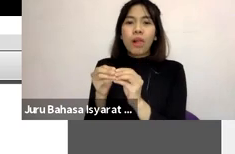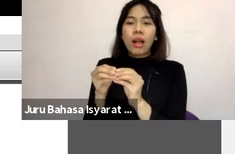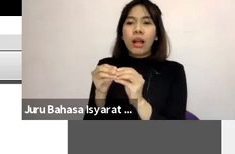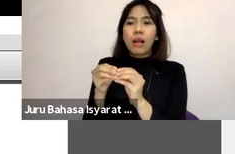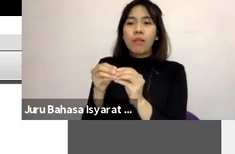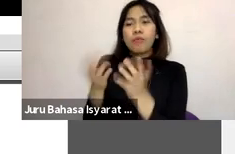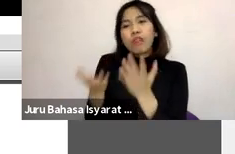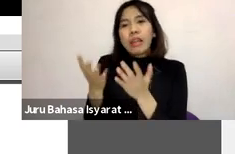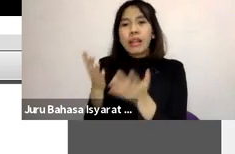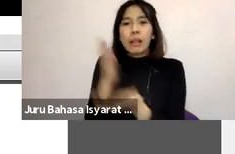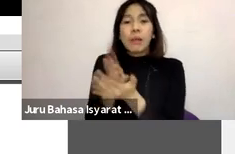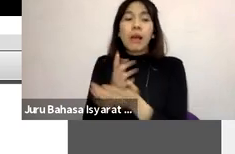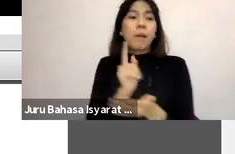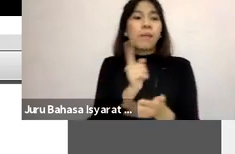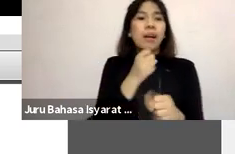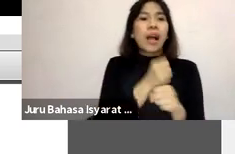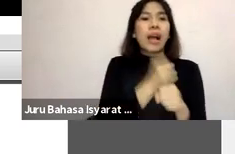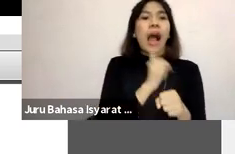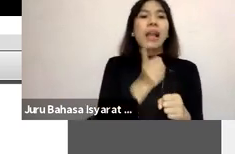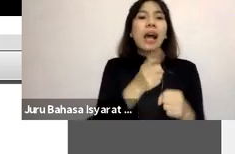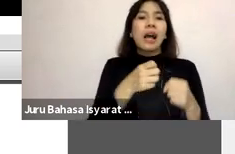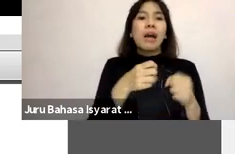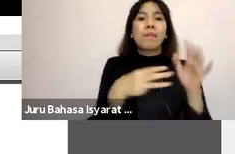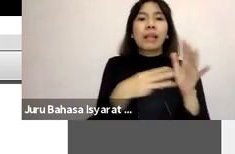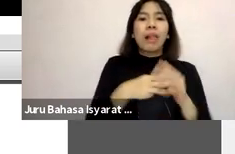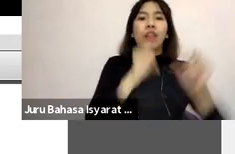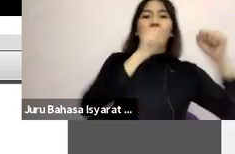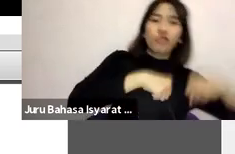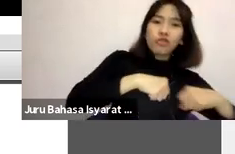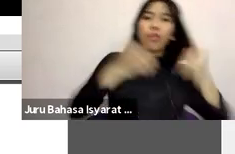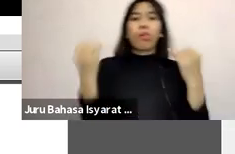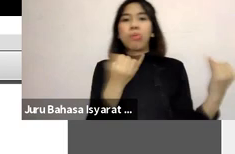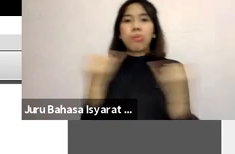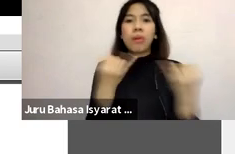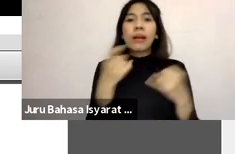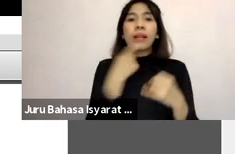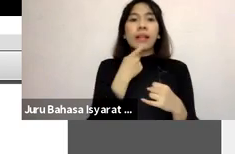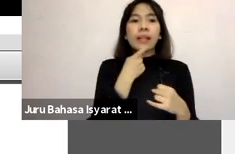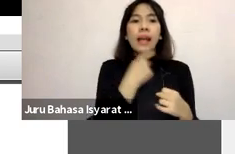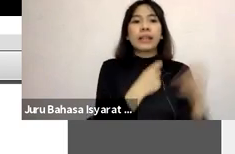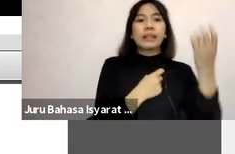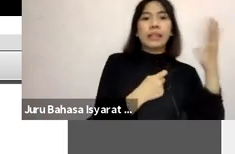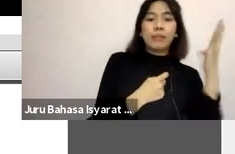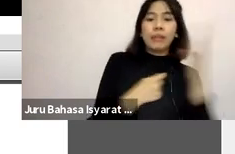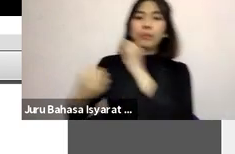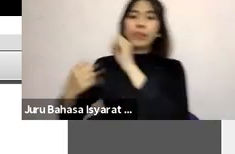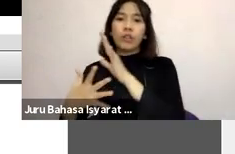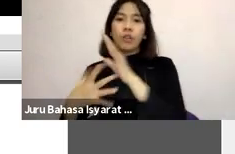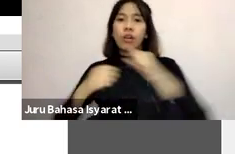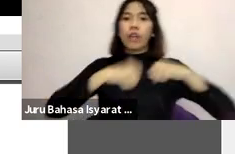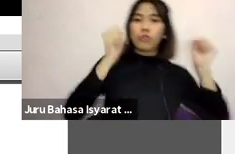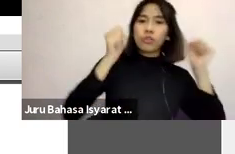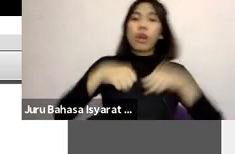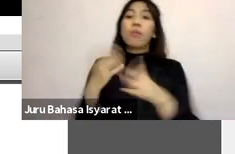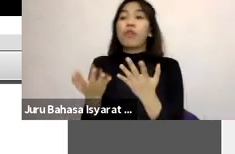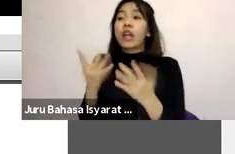yang kalau ditilik dari apa pakai kelapangan dunia Kayaknya tidak terlalu